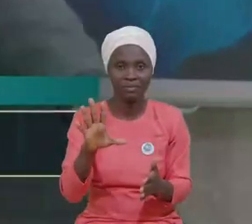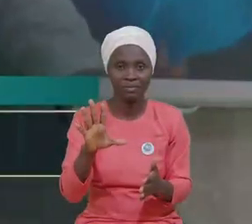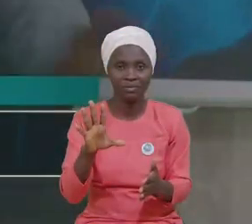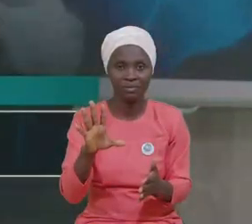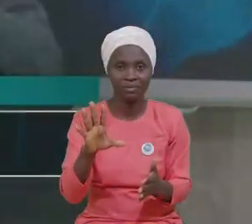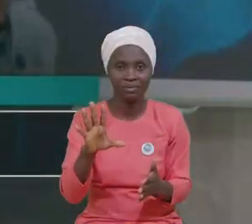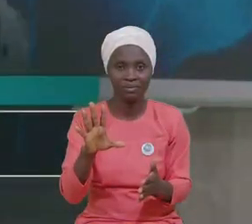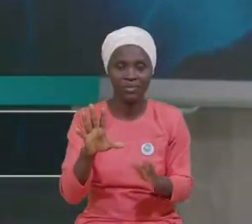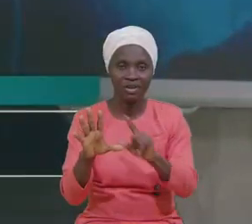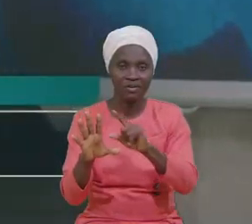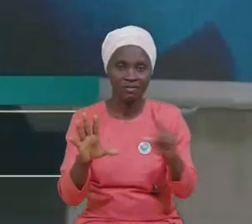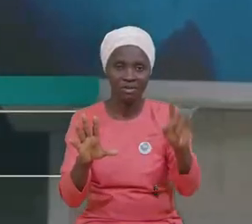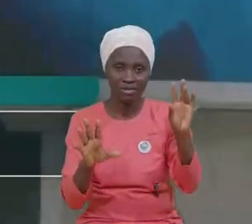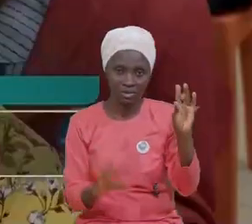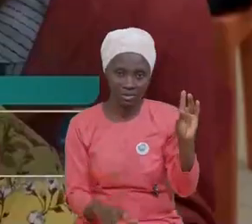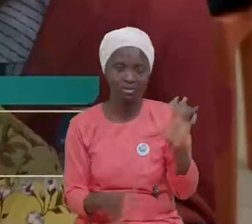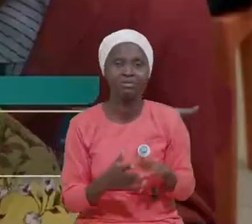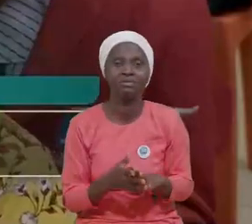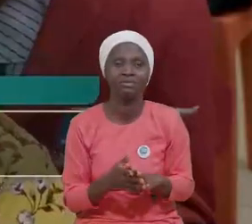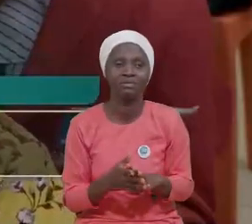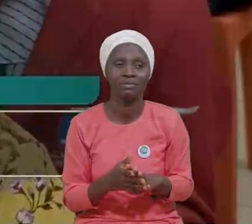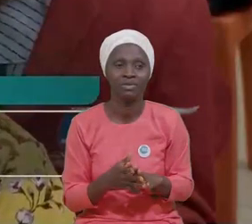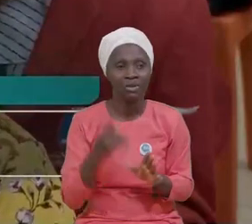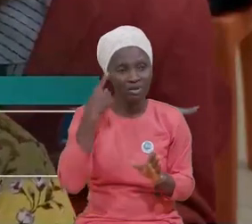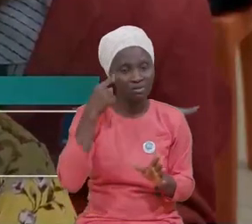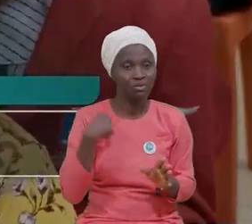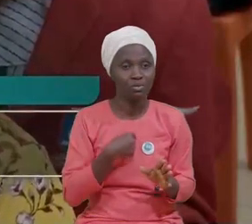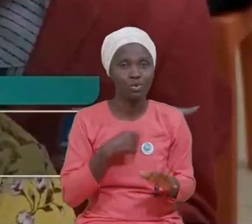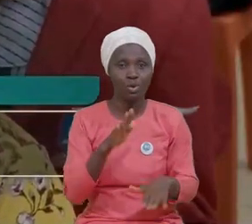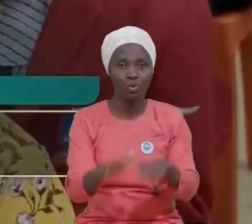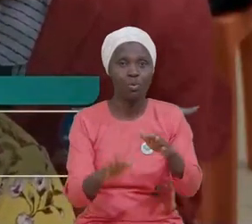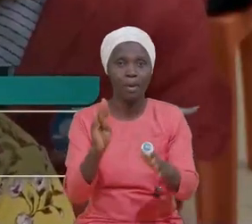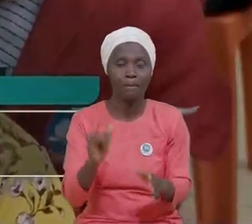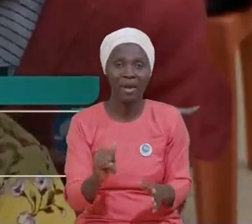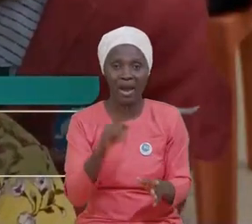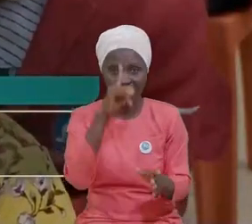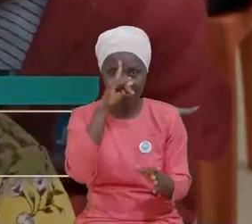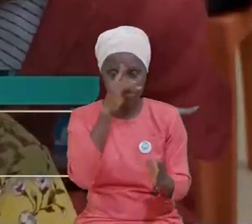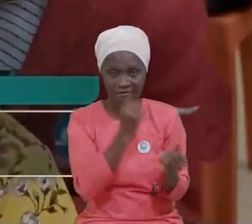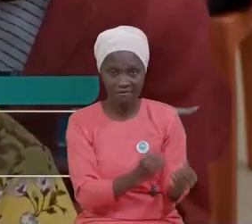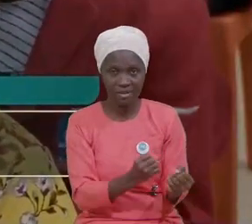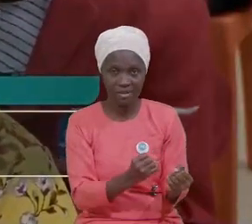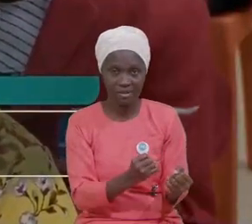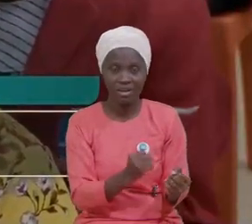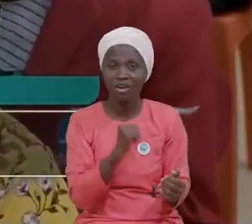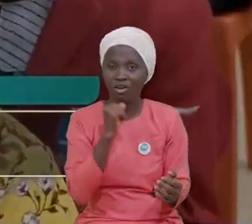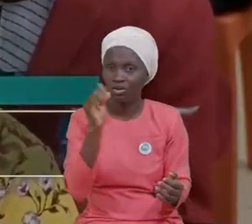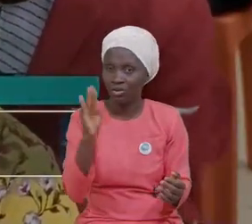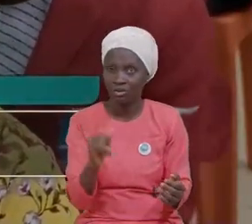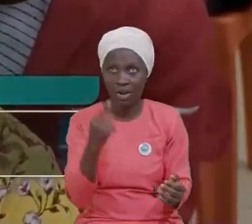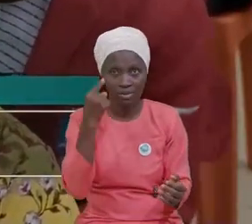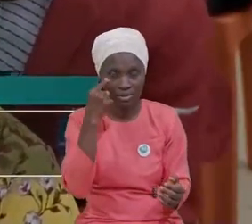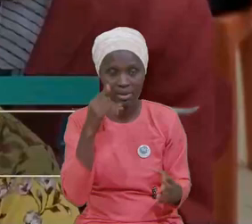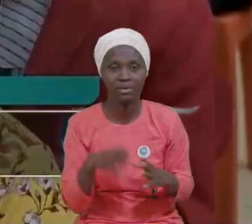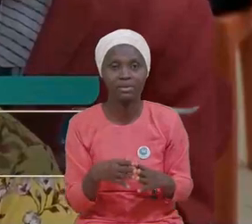Corinthiens, 2 Corinthiens chapitre 5, verset 10, 5. Nous marchons par la foi et non par la vue. 2 Corinthiens 5,